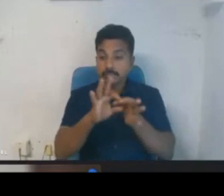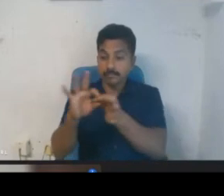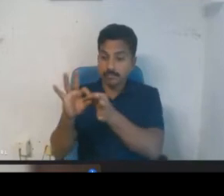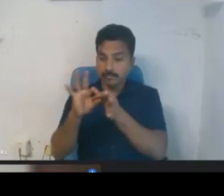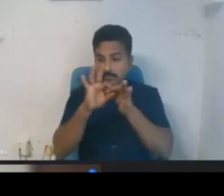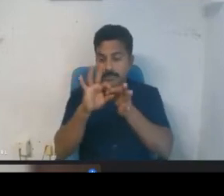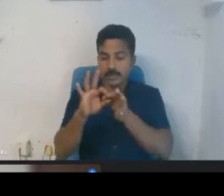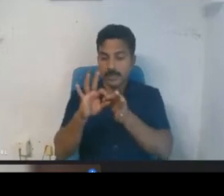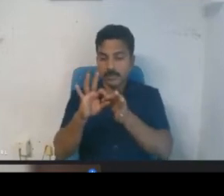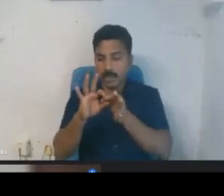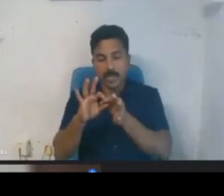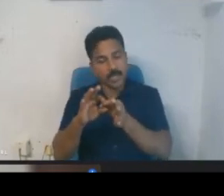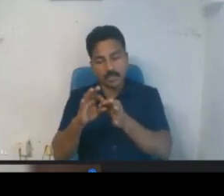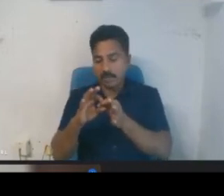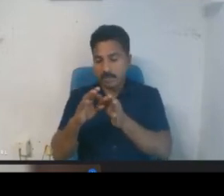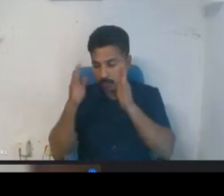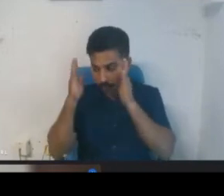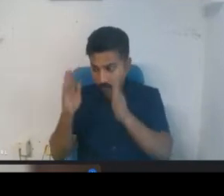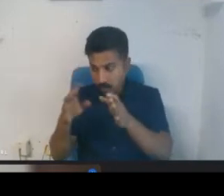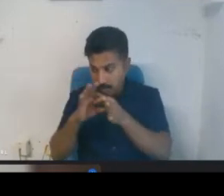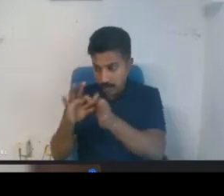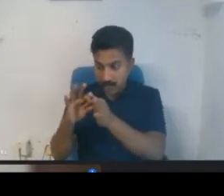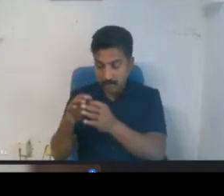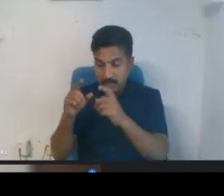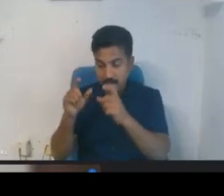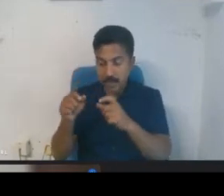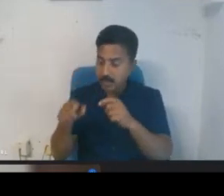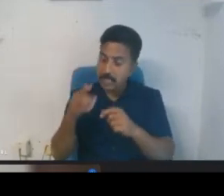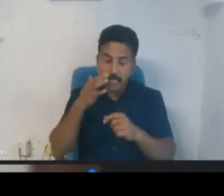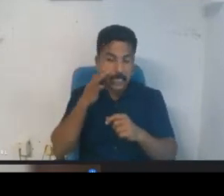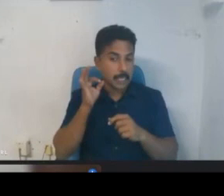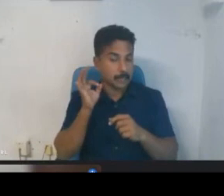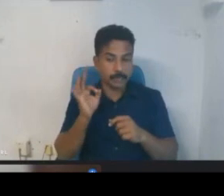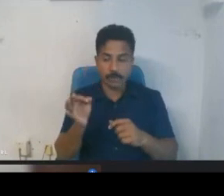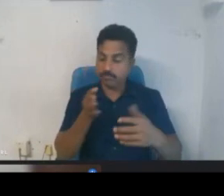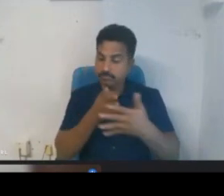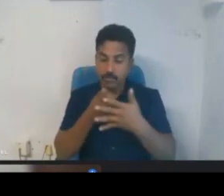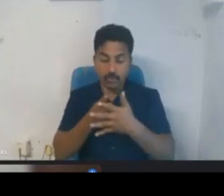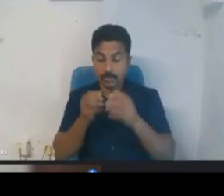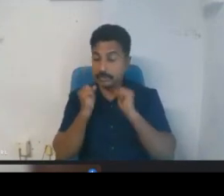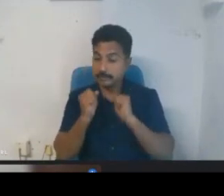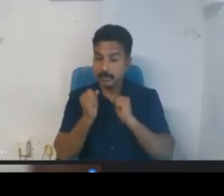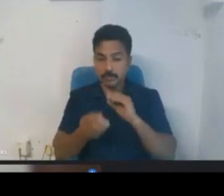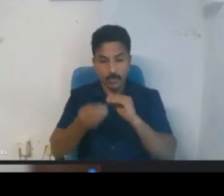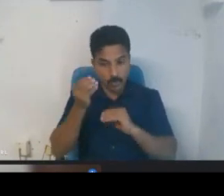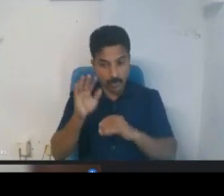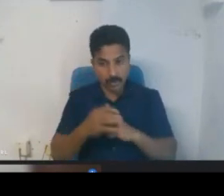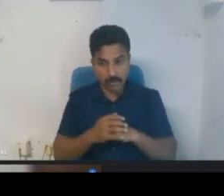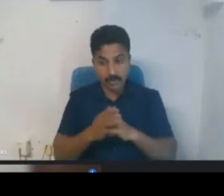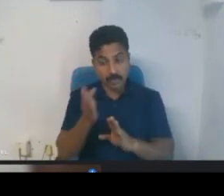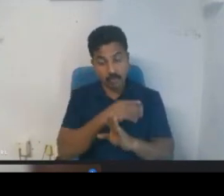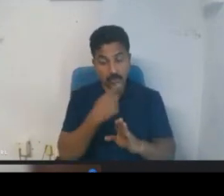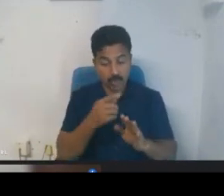എന്നുള്ളത് ഏറ്റവും വെല്ലുവിളി നിറഞ്ഞൊരു കാര്യം. അതായത് നമ്മൾ നേരത്തെ പറഞ്ഞു, ഈ